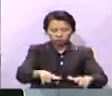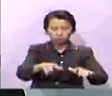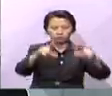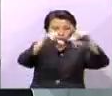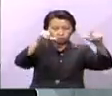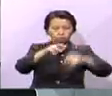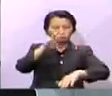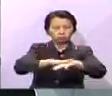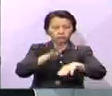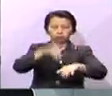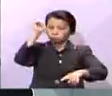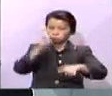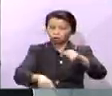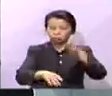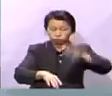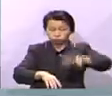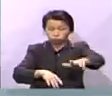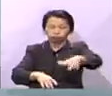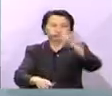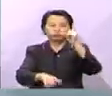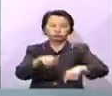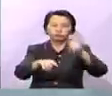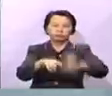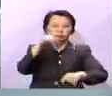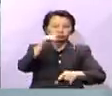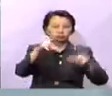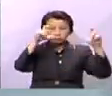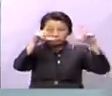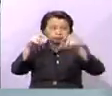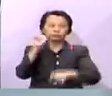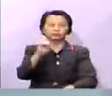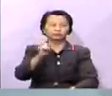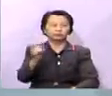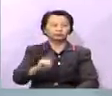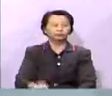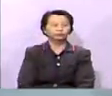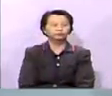tanda amaran melarang kenderaan berhenti di laluan kecemasan untuk mengambil gambar.